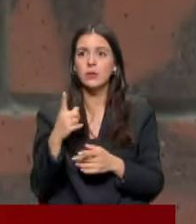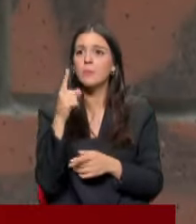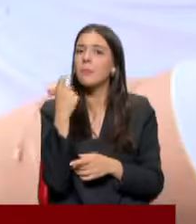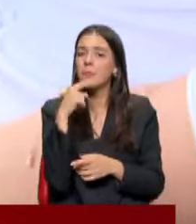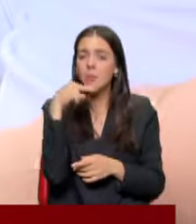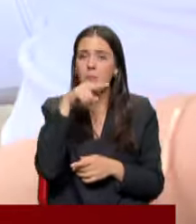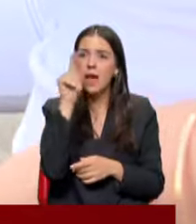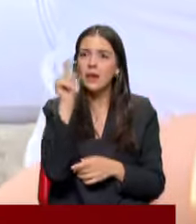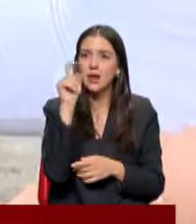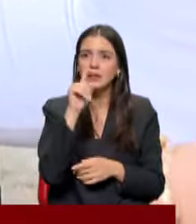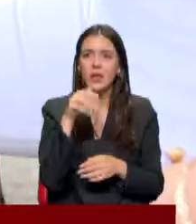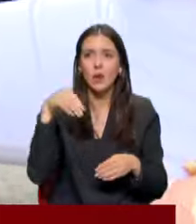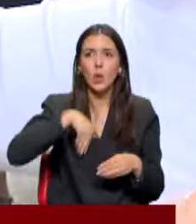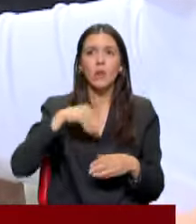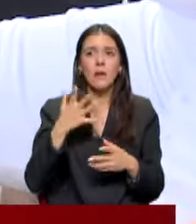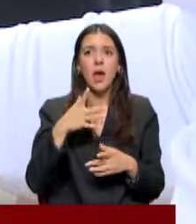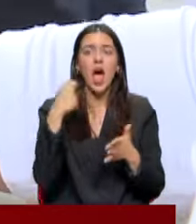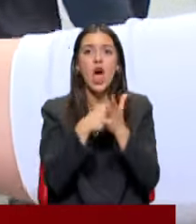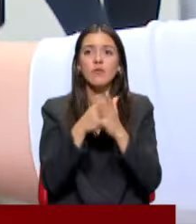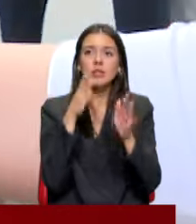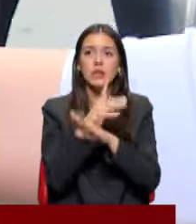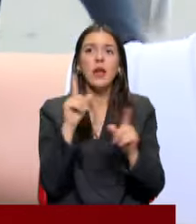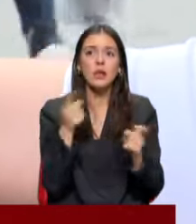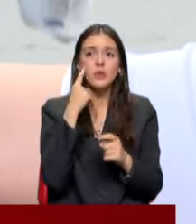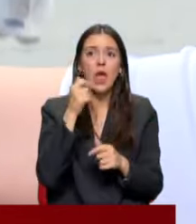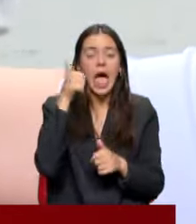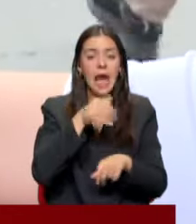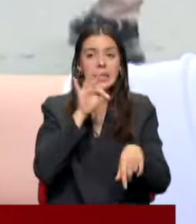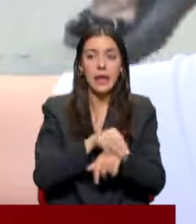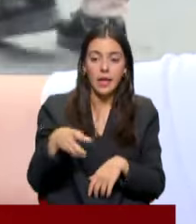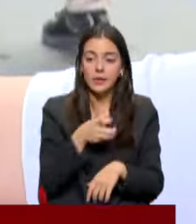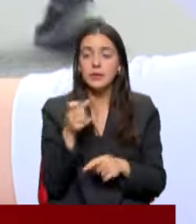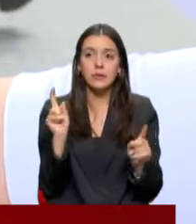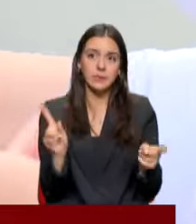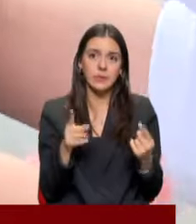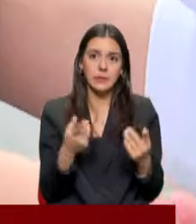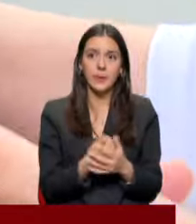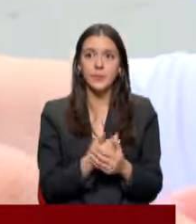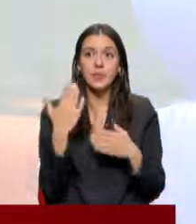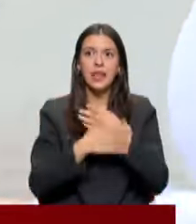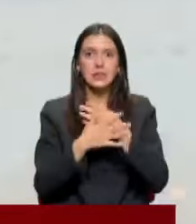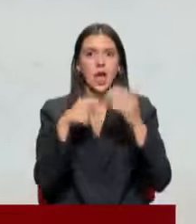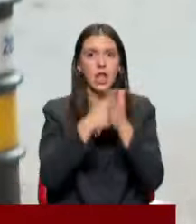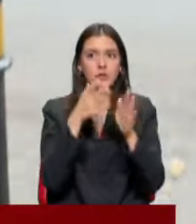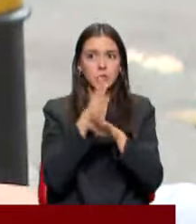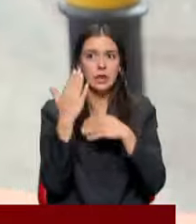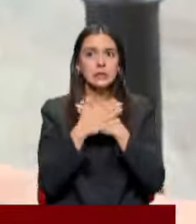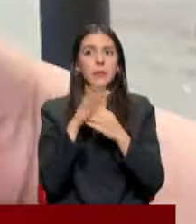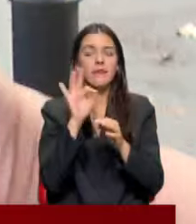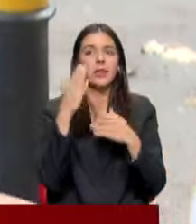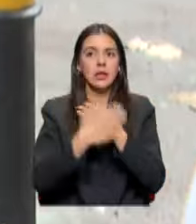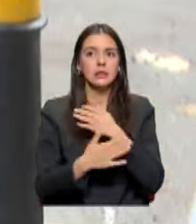Biber gazı. Biber gazı taşıyorum ama AVM'lere falan sokamadığımız için öyle her dakikada taşıyamıyoruz yani. Yasak mı AVM'lerde? Evet,